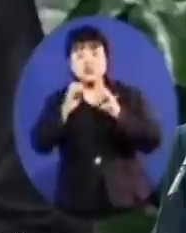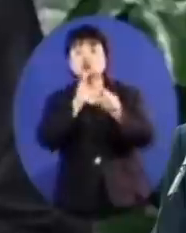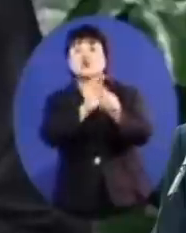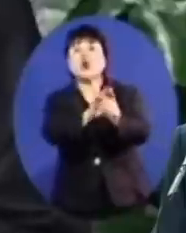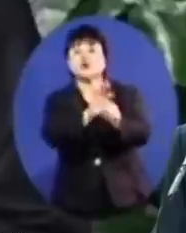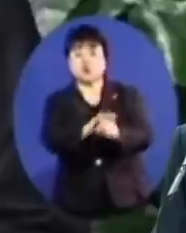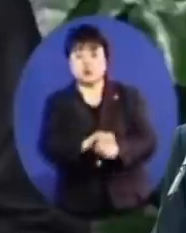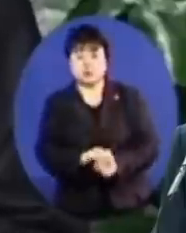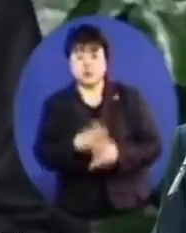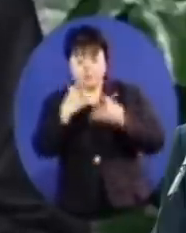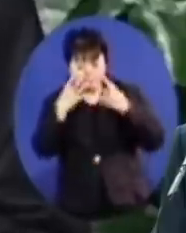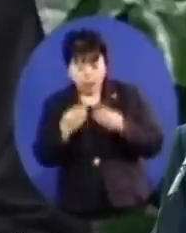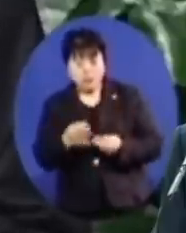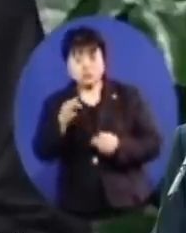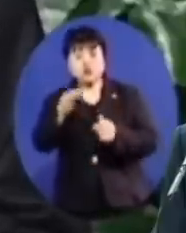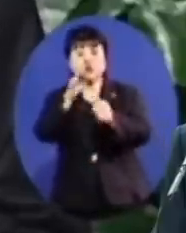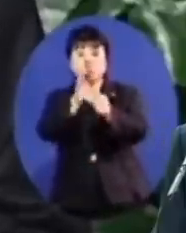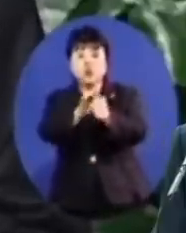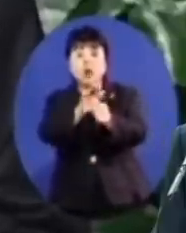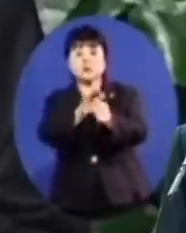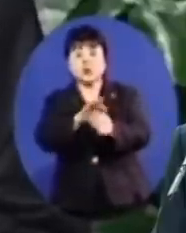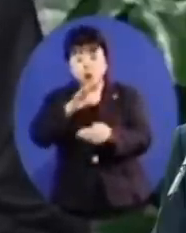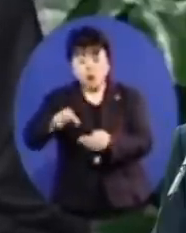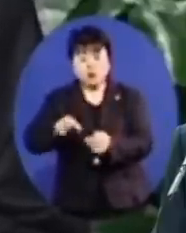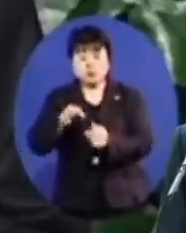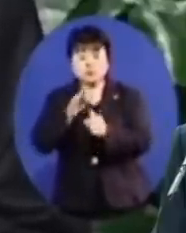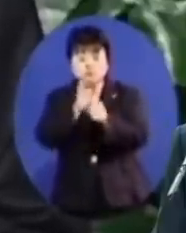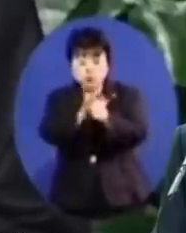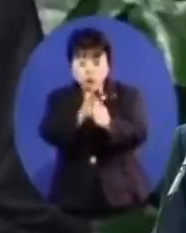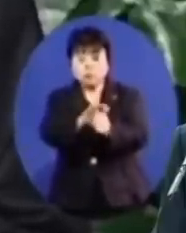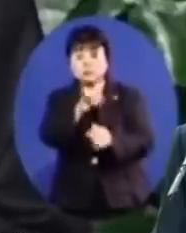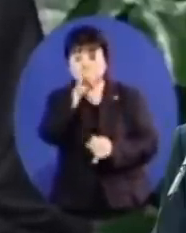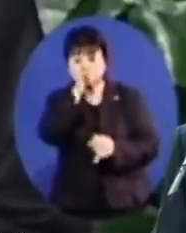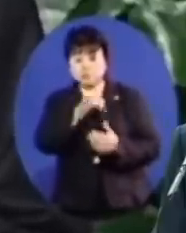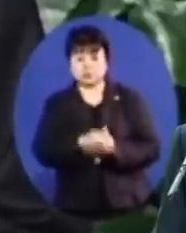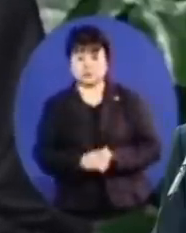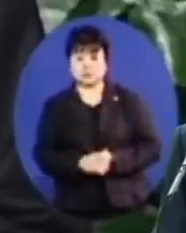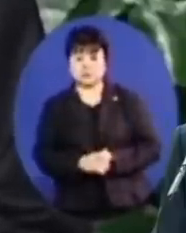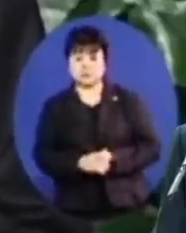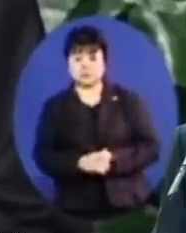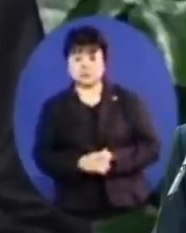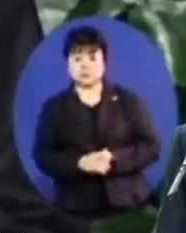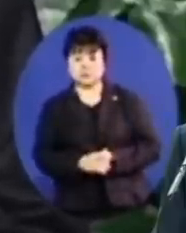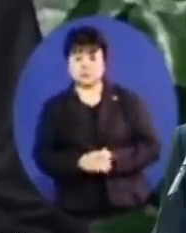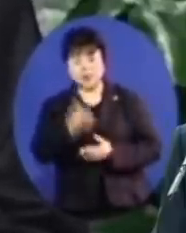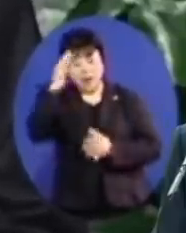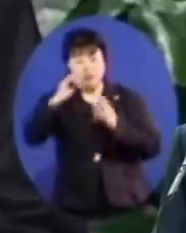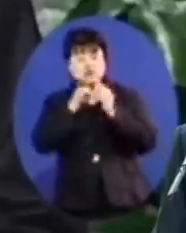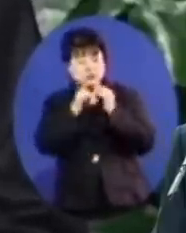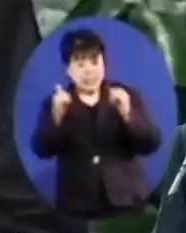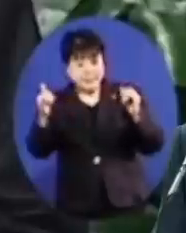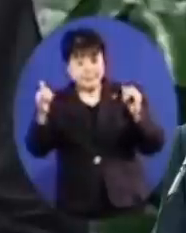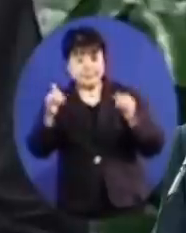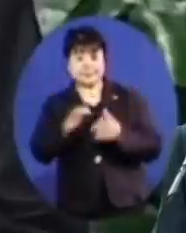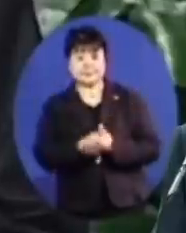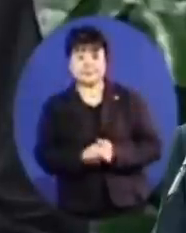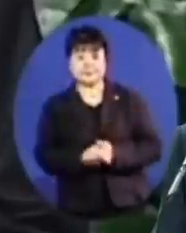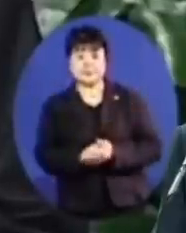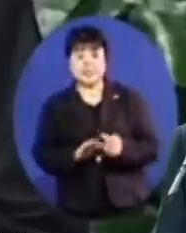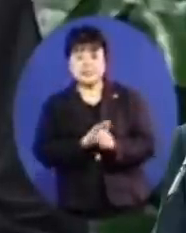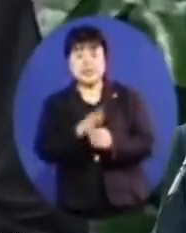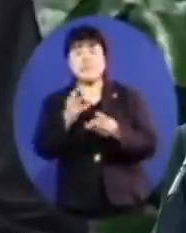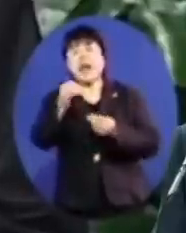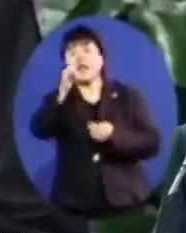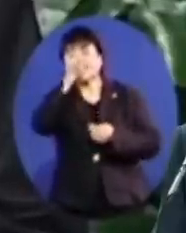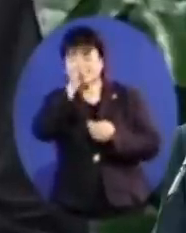우리가 많은 헌금을 들여서 이웃을 돕고 있는 것입니다. 우리 한국 사람이 사랑이